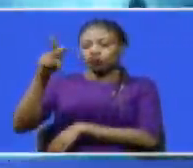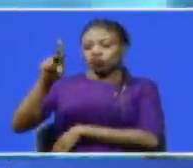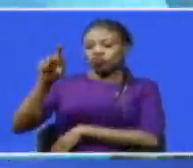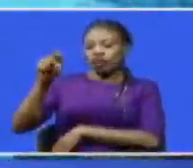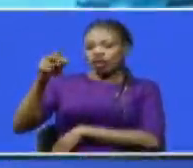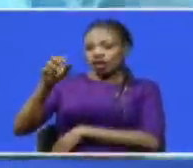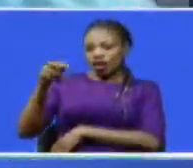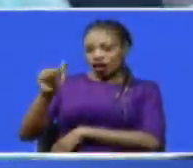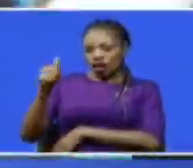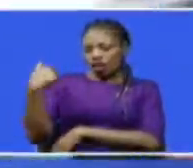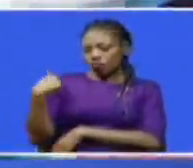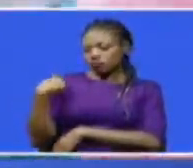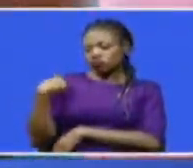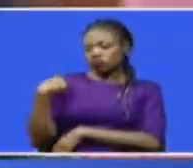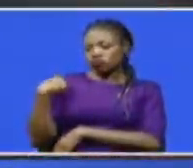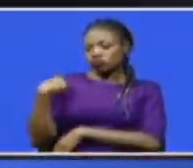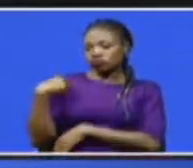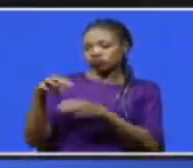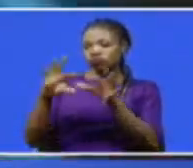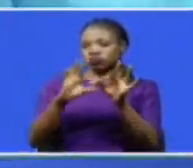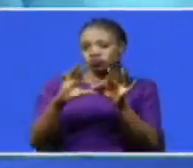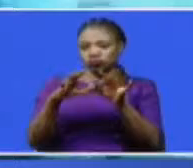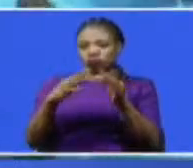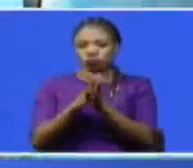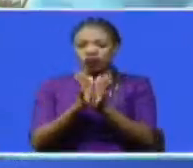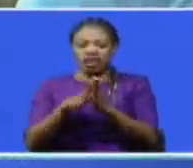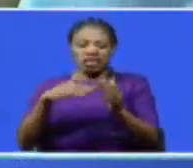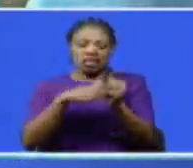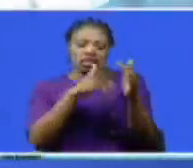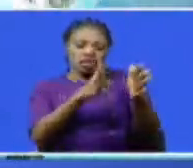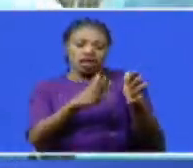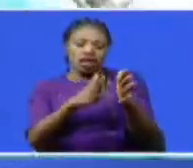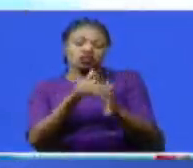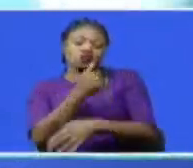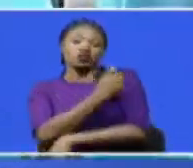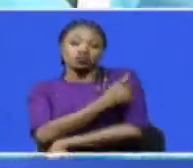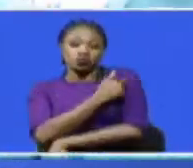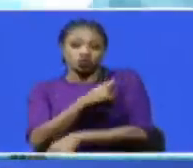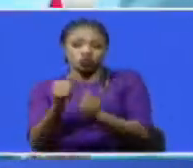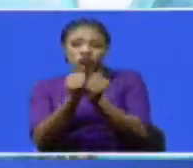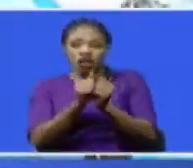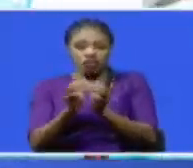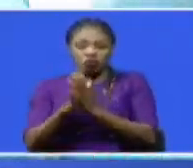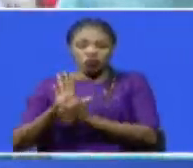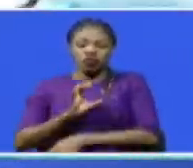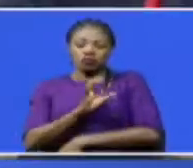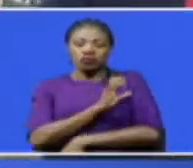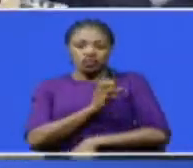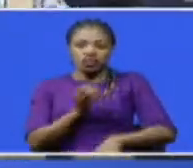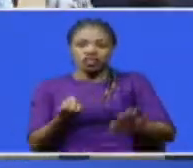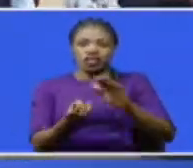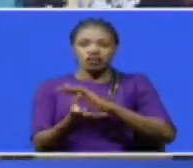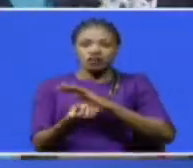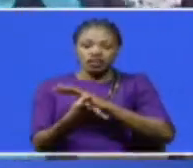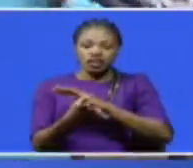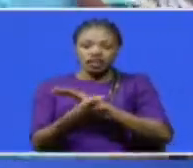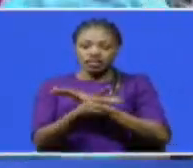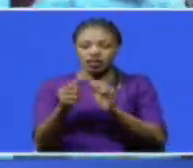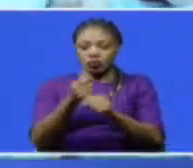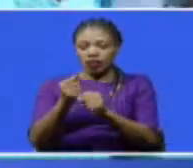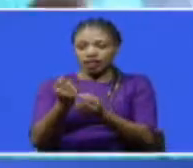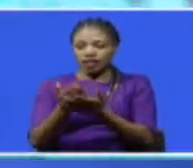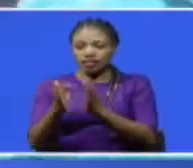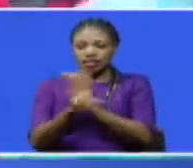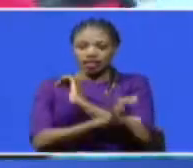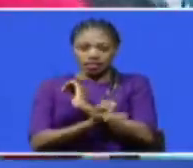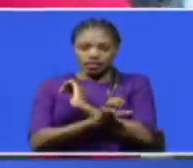jana miungano iliafikiana na wasimamizi wa hospitali hiyo pamoja na kamati inayoshauri mashirika nchini kutekeleza mkataba wa